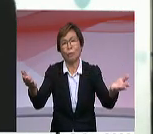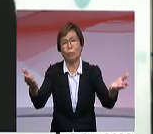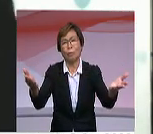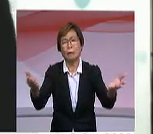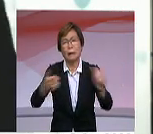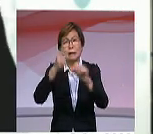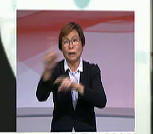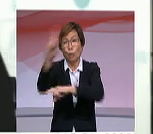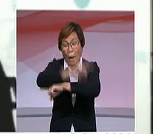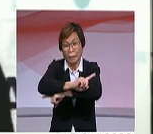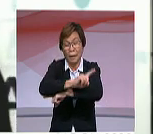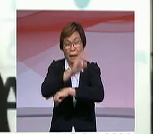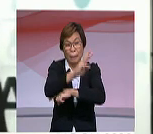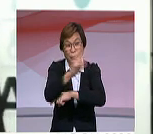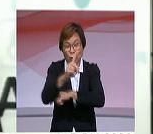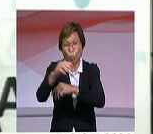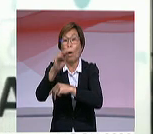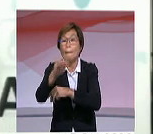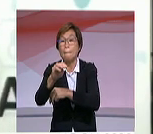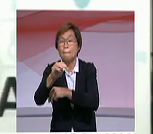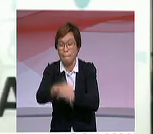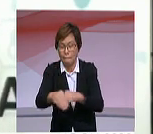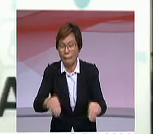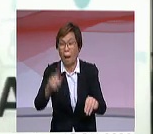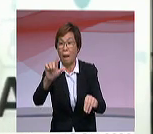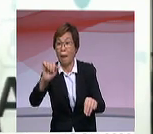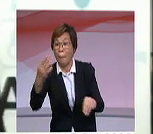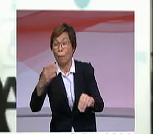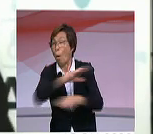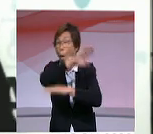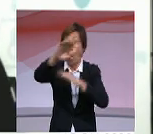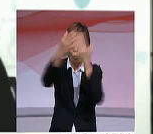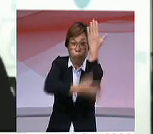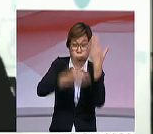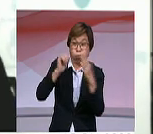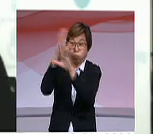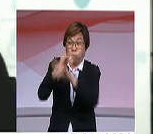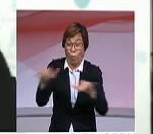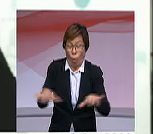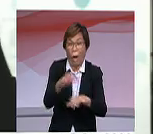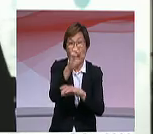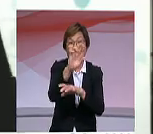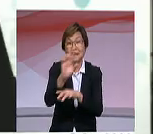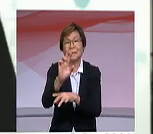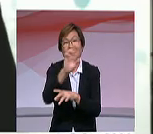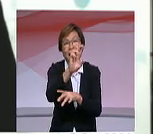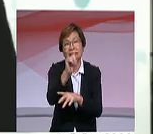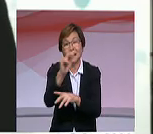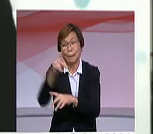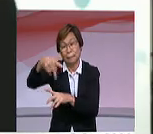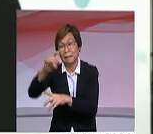kapasiti harian 61 makmal seluruh negara yang menjalankan ujian RT-PCR adalah